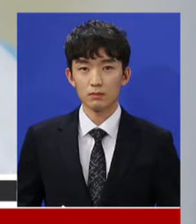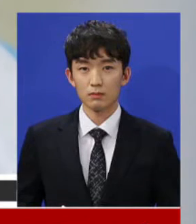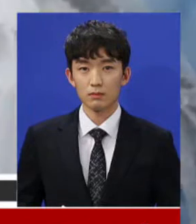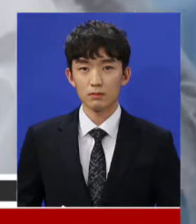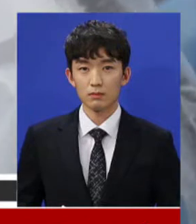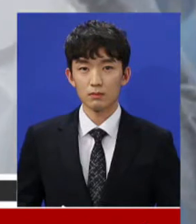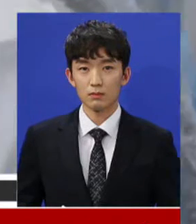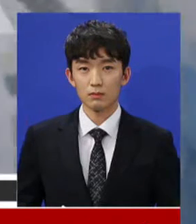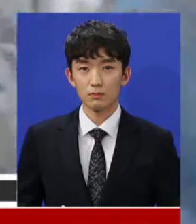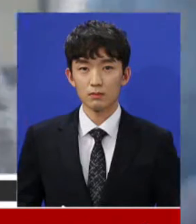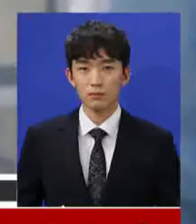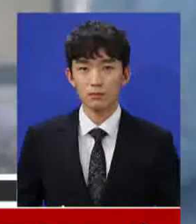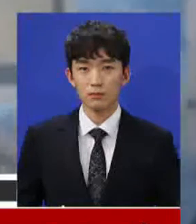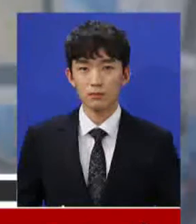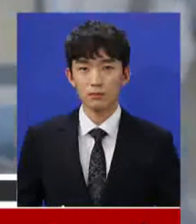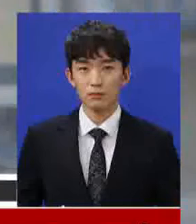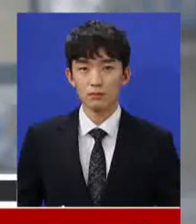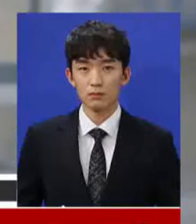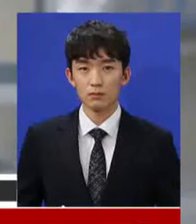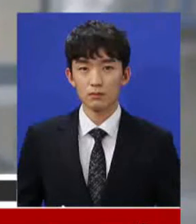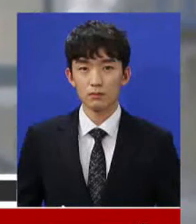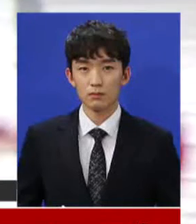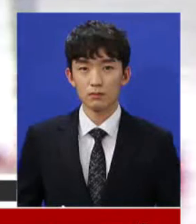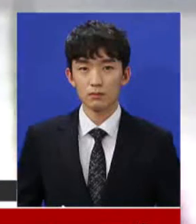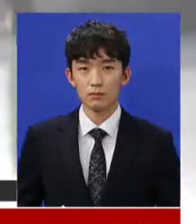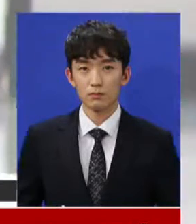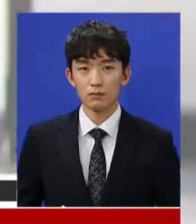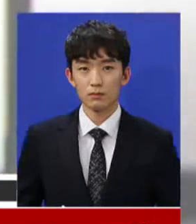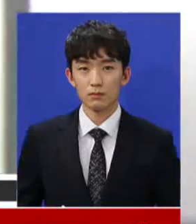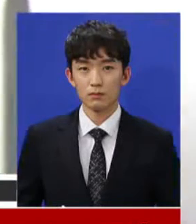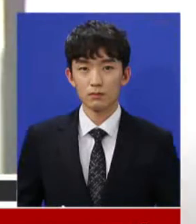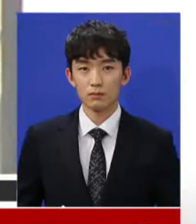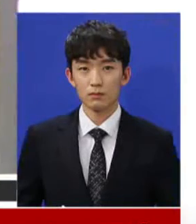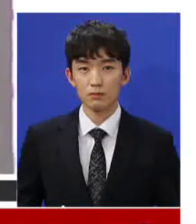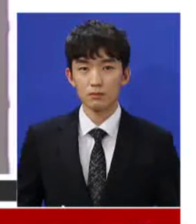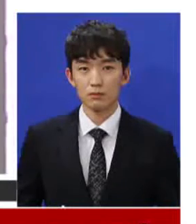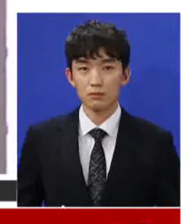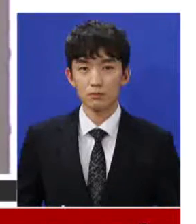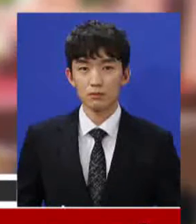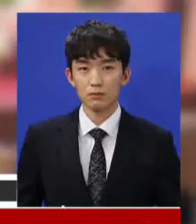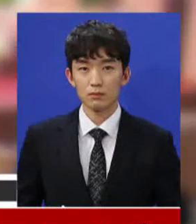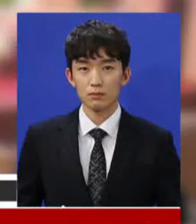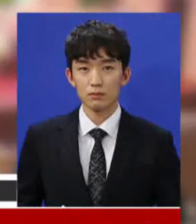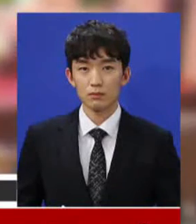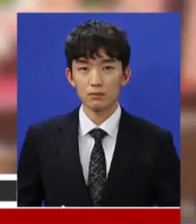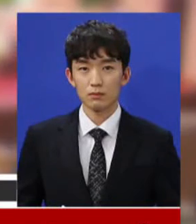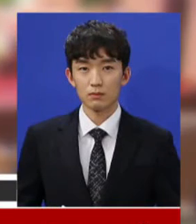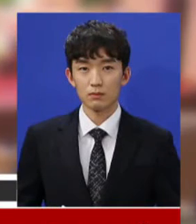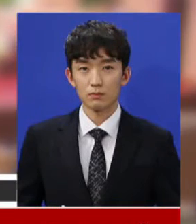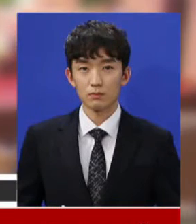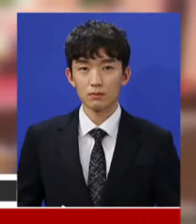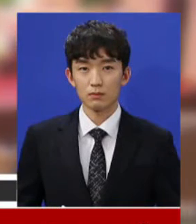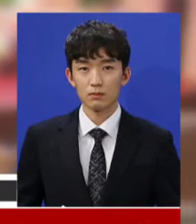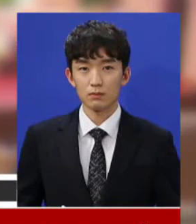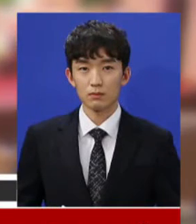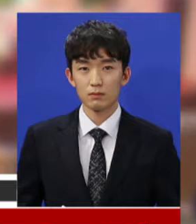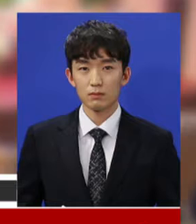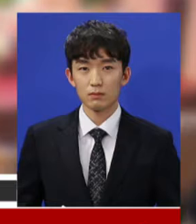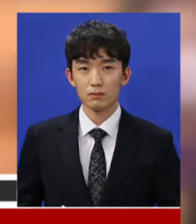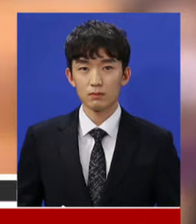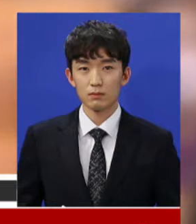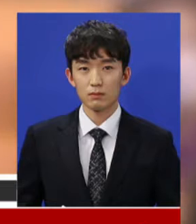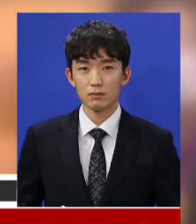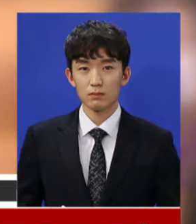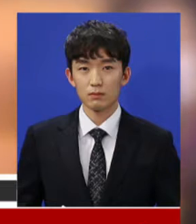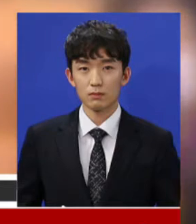받았습니다. 여전히 요양병원과 교회 등을 중심으로 집단 감염이 확산되고 있는데요. 20명의 확진자가 나온 중랑구의